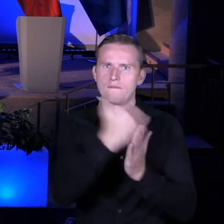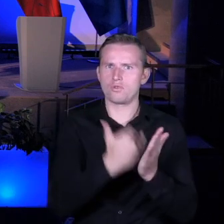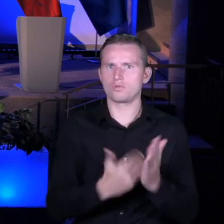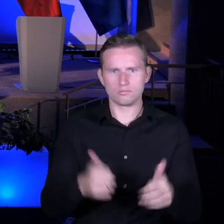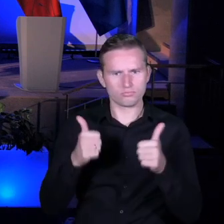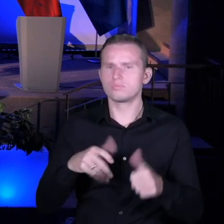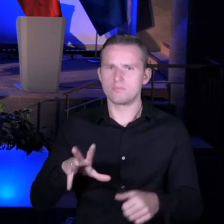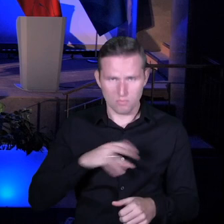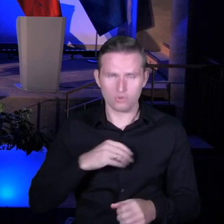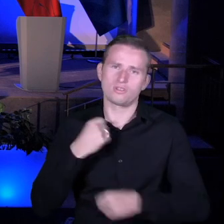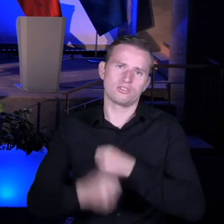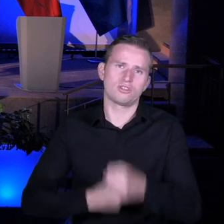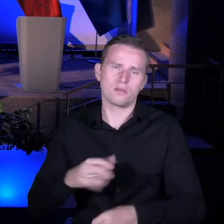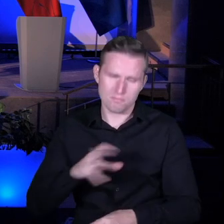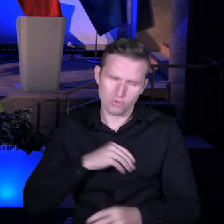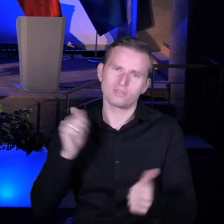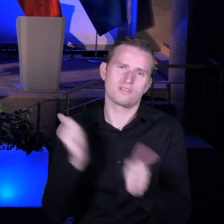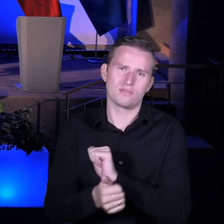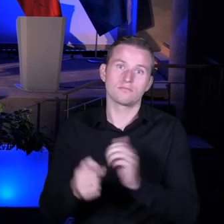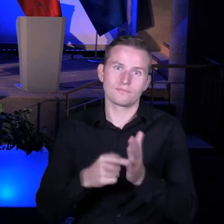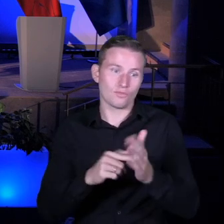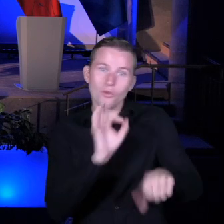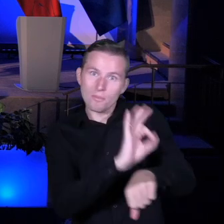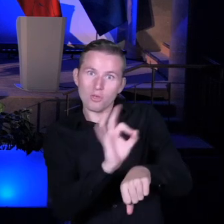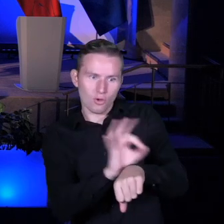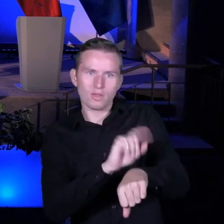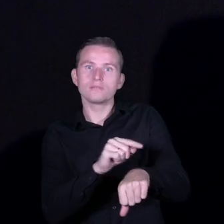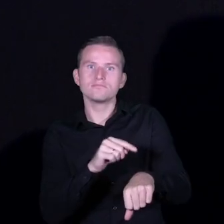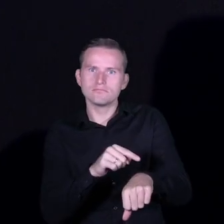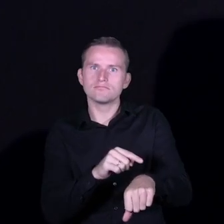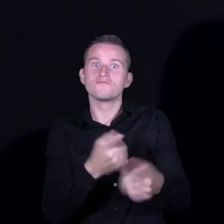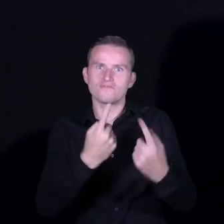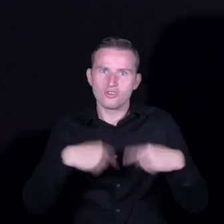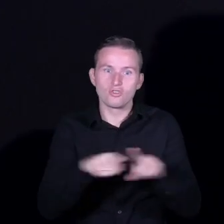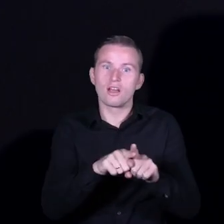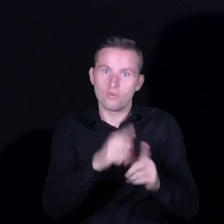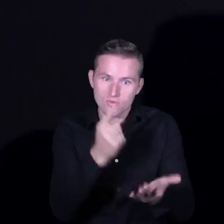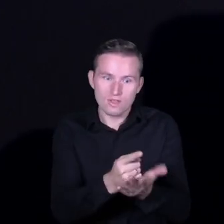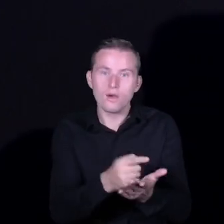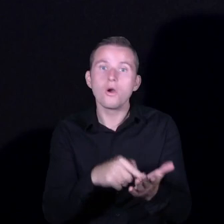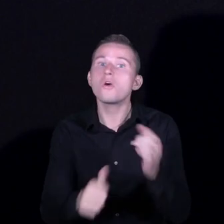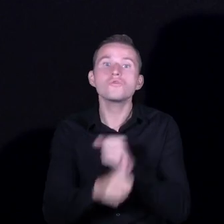nas największy sukces tego projektu, że to zostało udowodnione, że to się da i to się podoba uczniom.